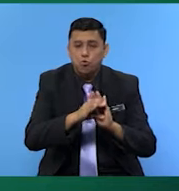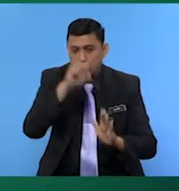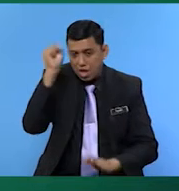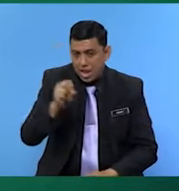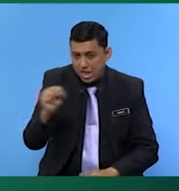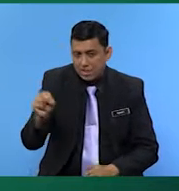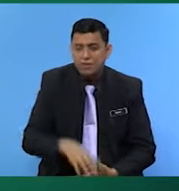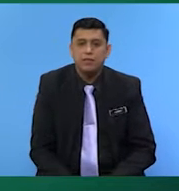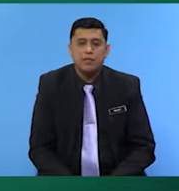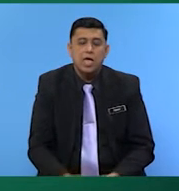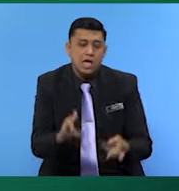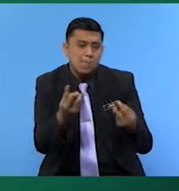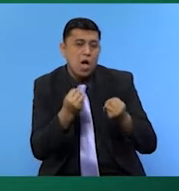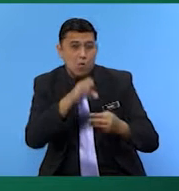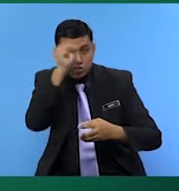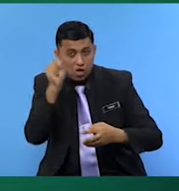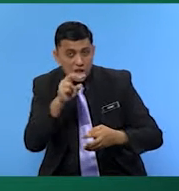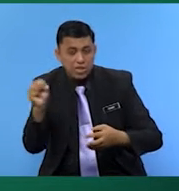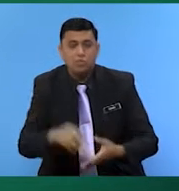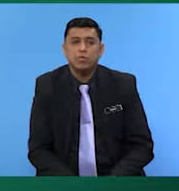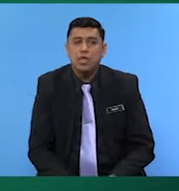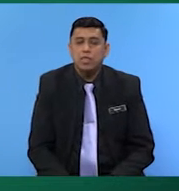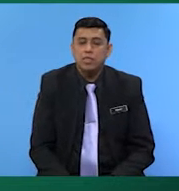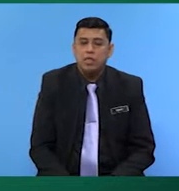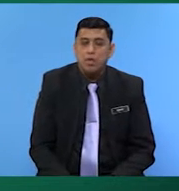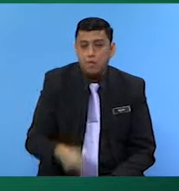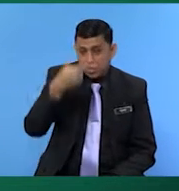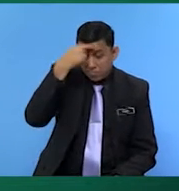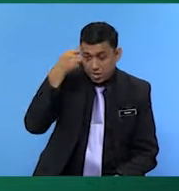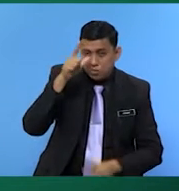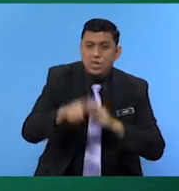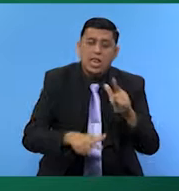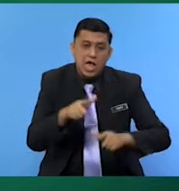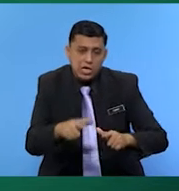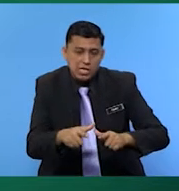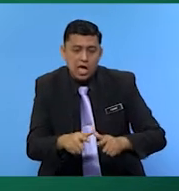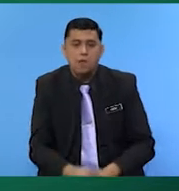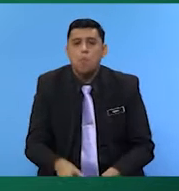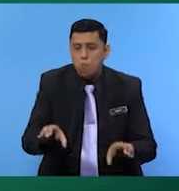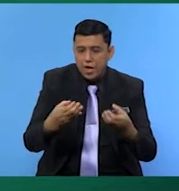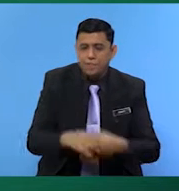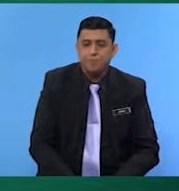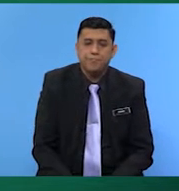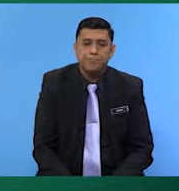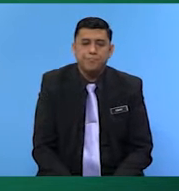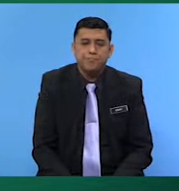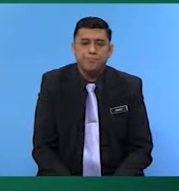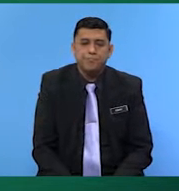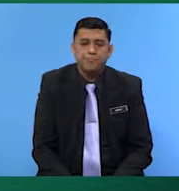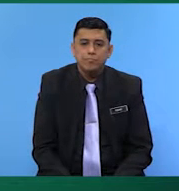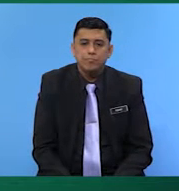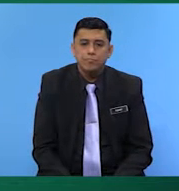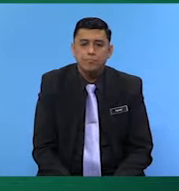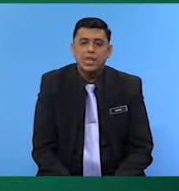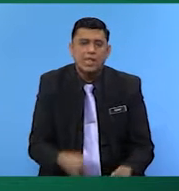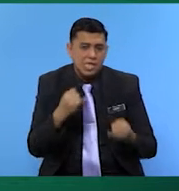ini, kehendak soalan itu adalah faktor dan langkah mengatasi. Baiklah, bagi